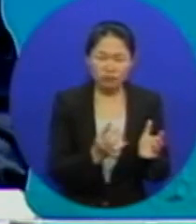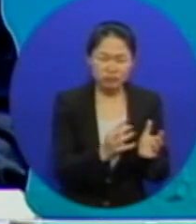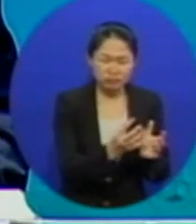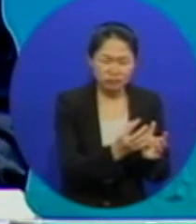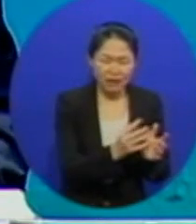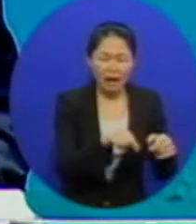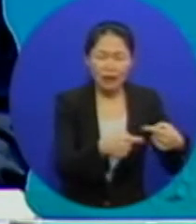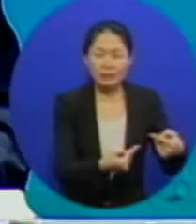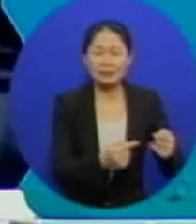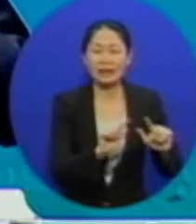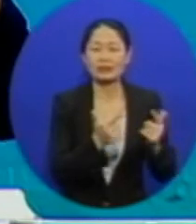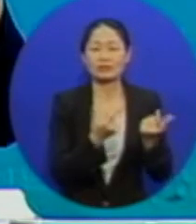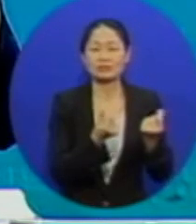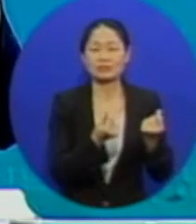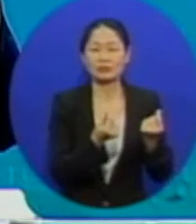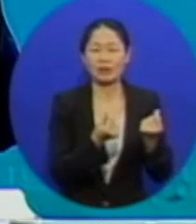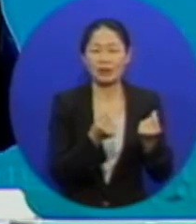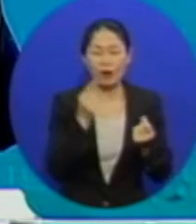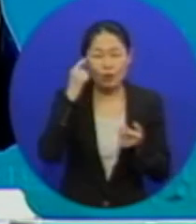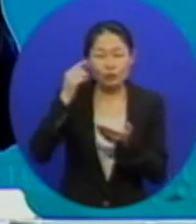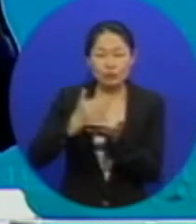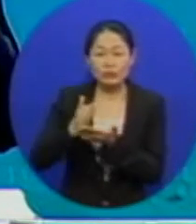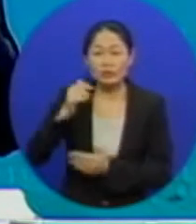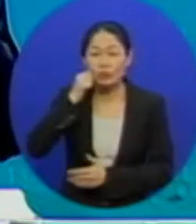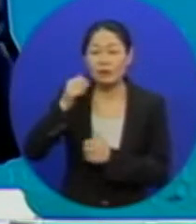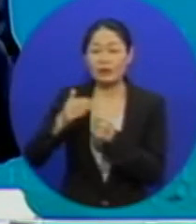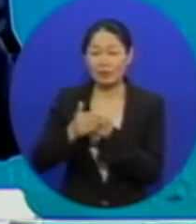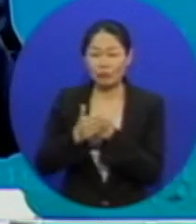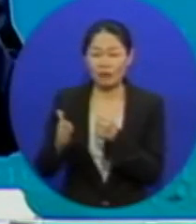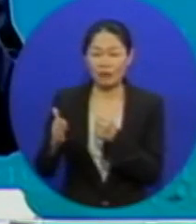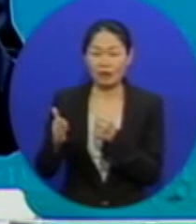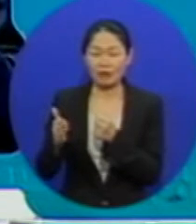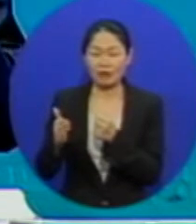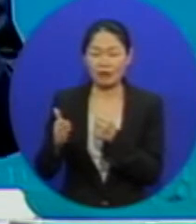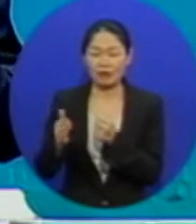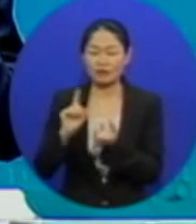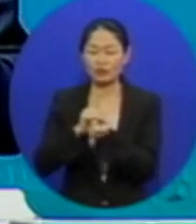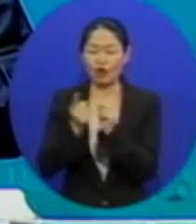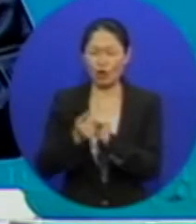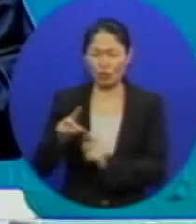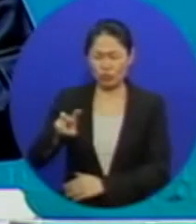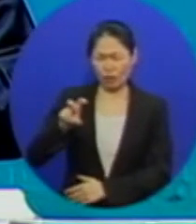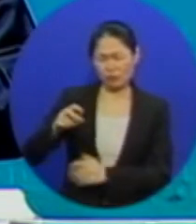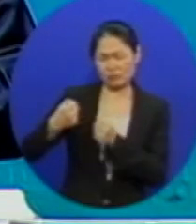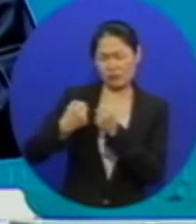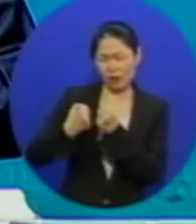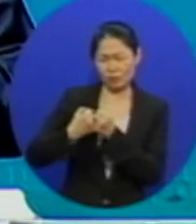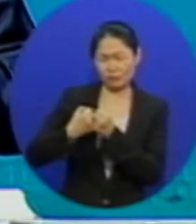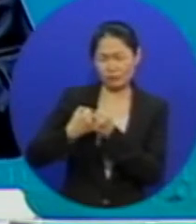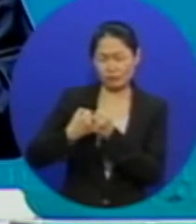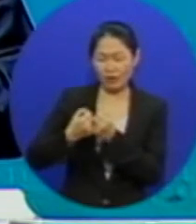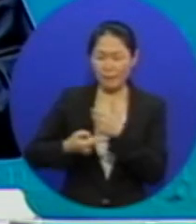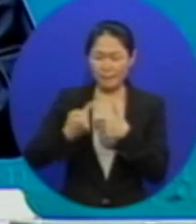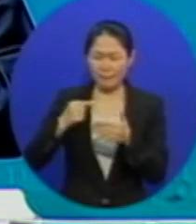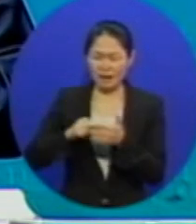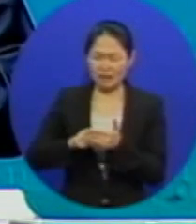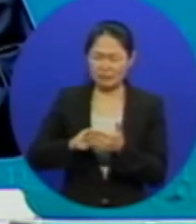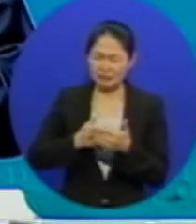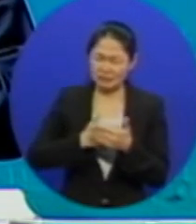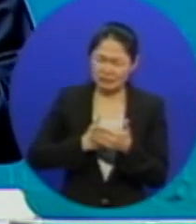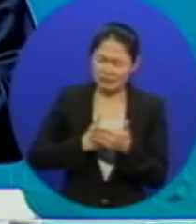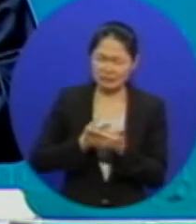거예요 분별을 못하니까 그러니까 서로 미워하고 싸우고 마음 그리고